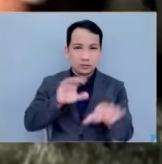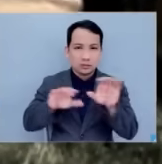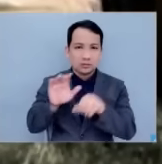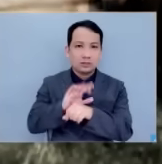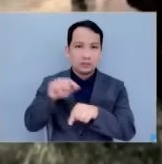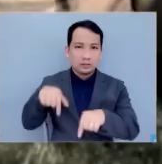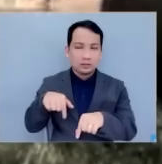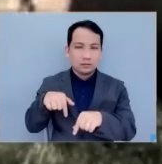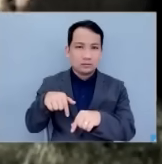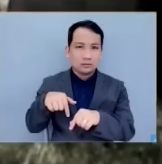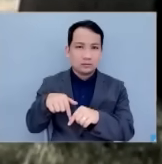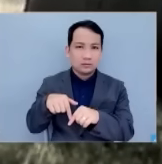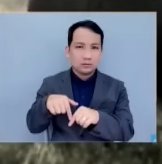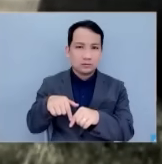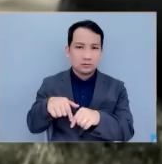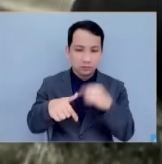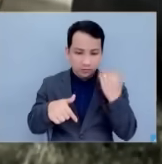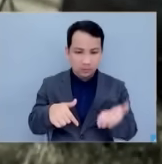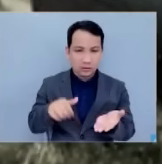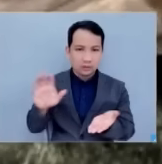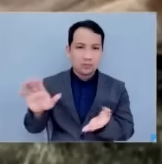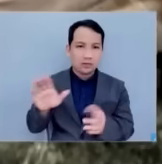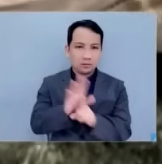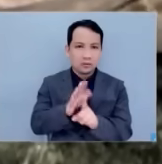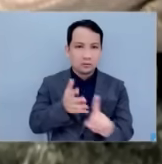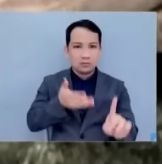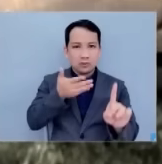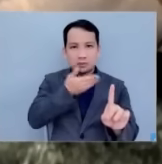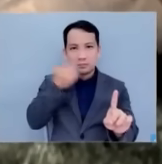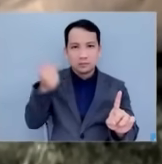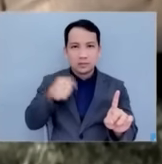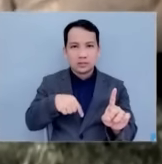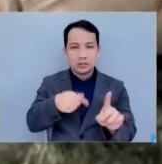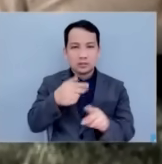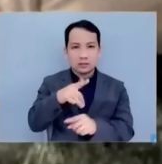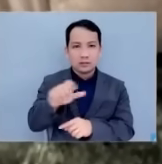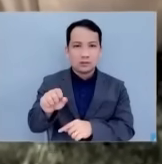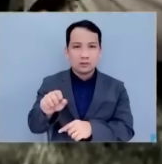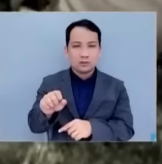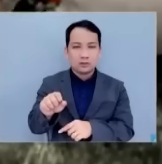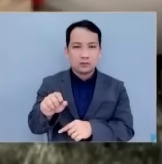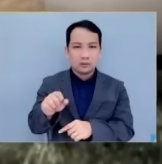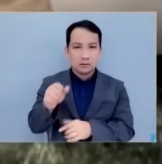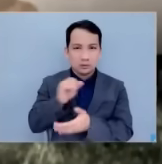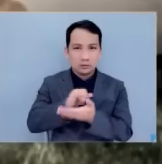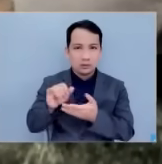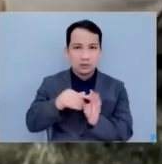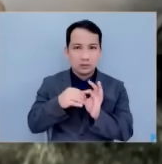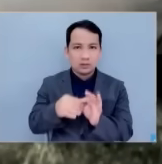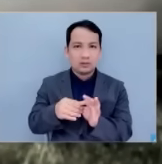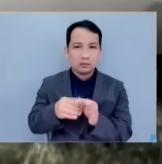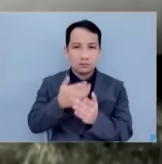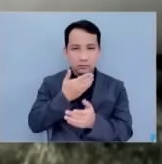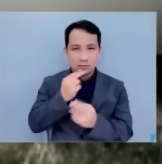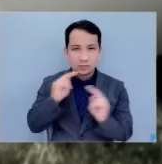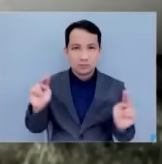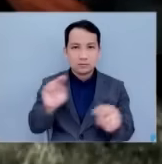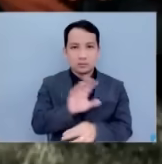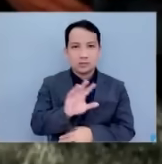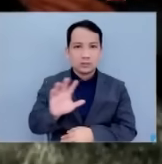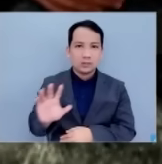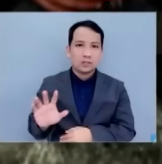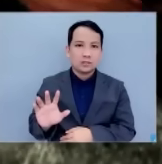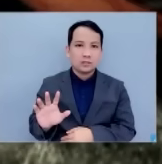sa paglisan ng isa sa mga tinagurian ng halige ng Industriya nagbabalita mula sa frontline